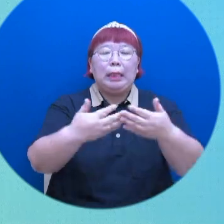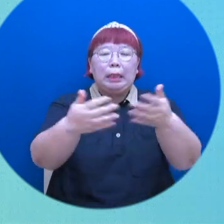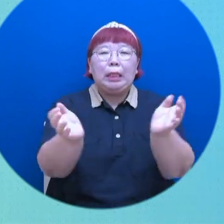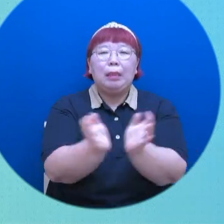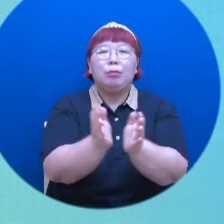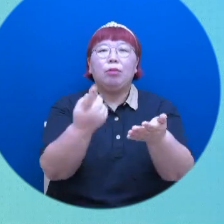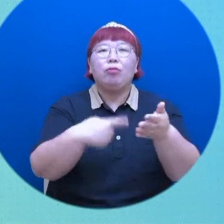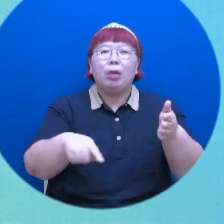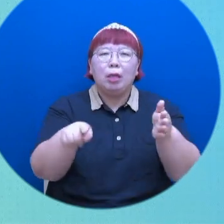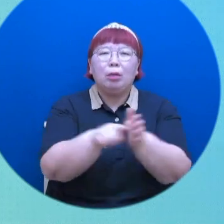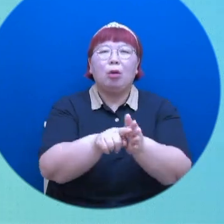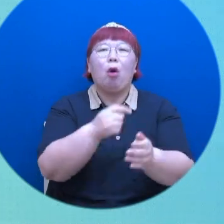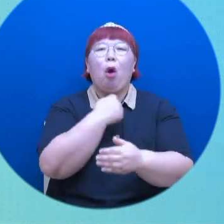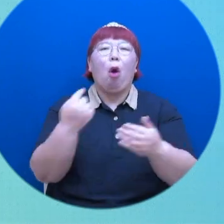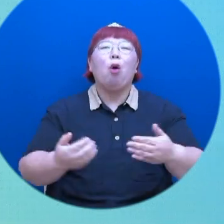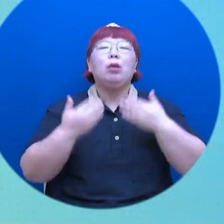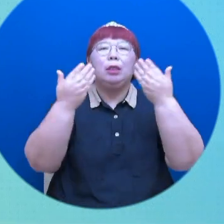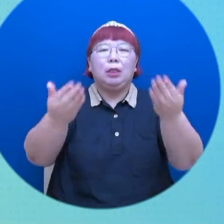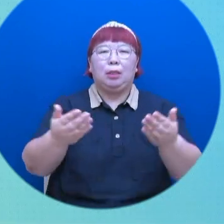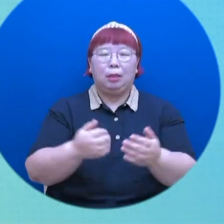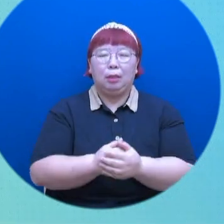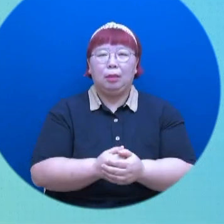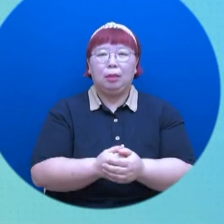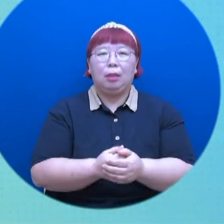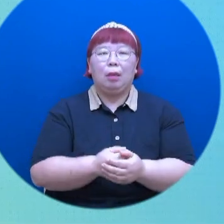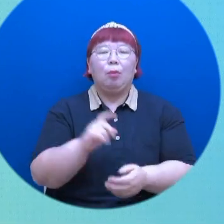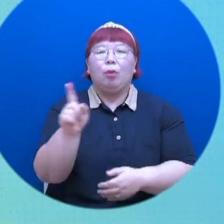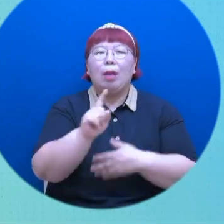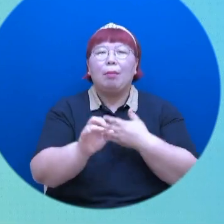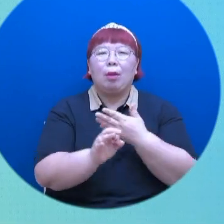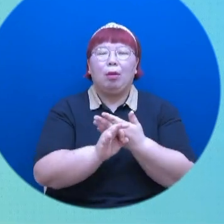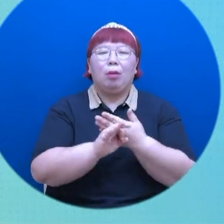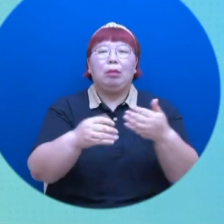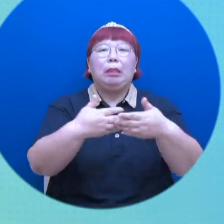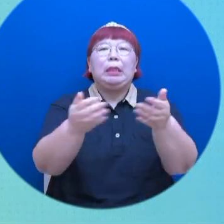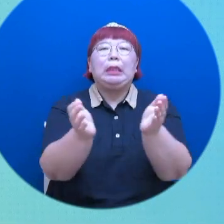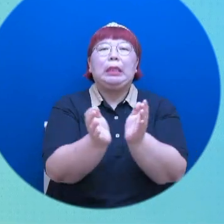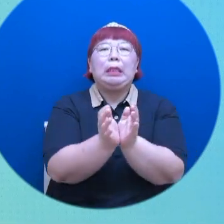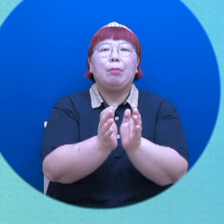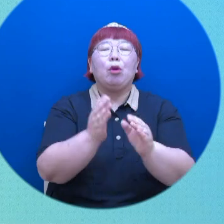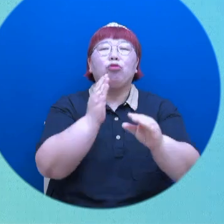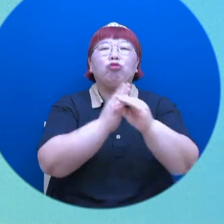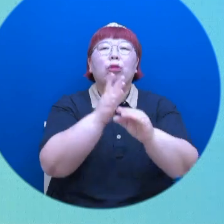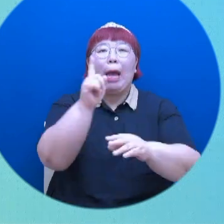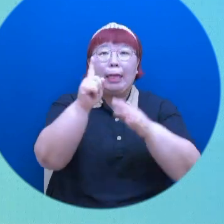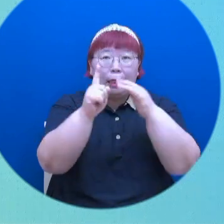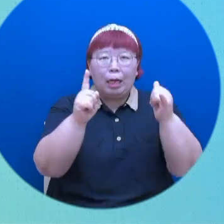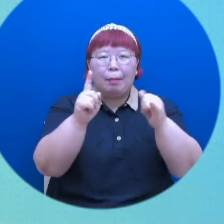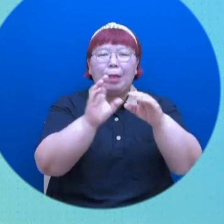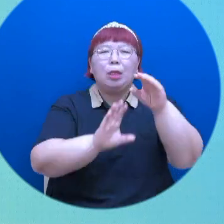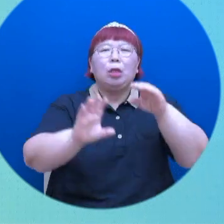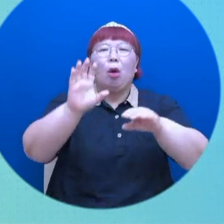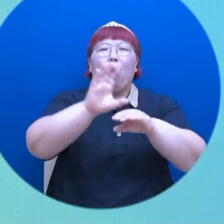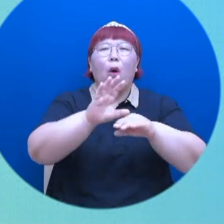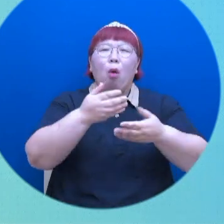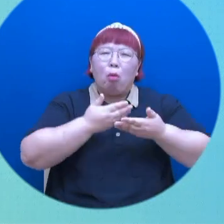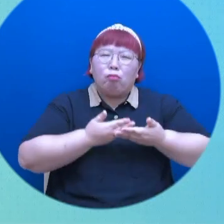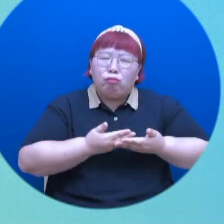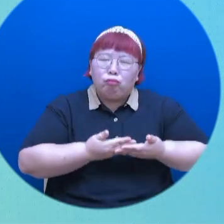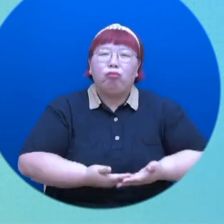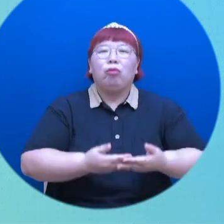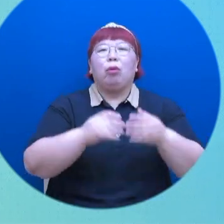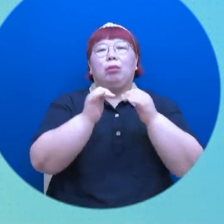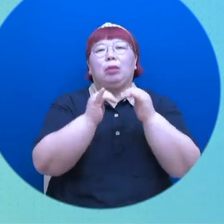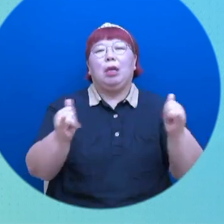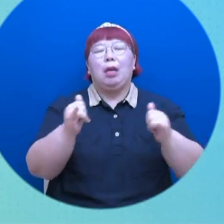위해서 헌신을 하셨대요. 팀원 중에 한 명이 더 윗체급, 그러니까 자기보다